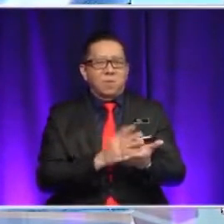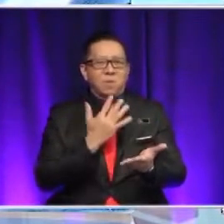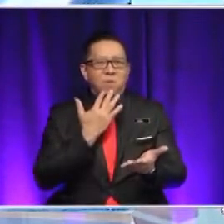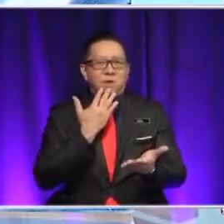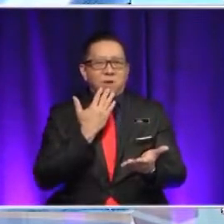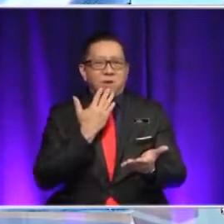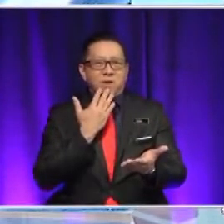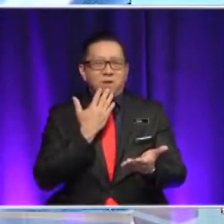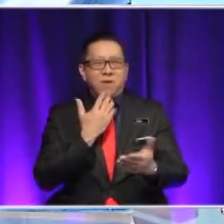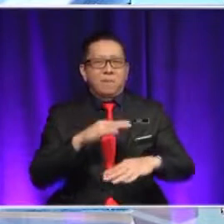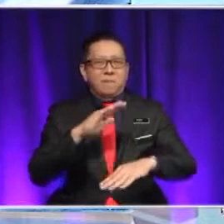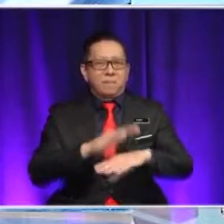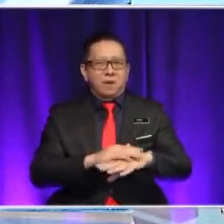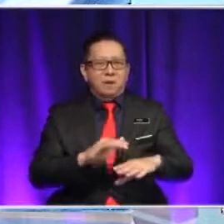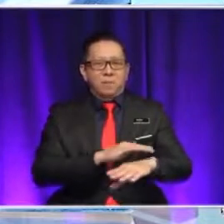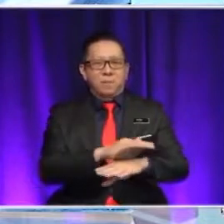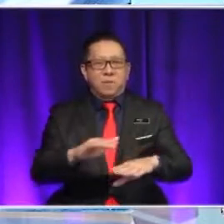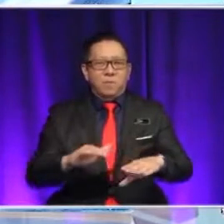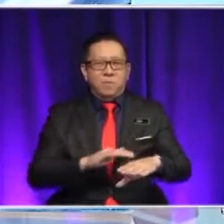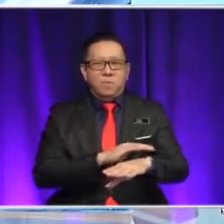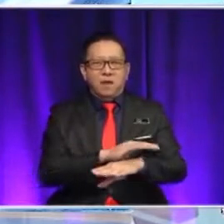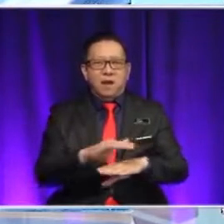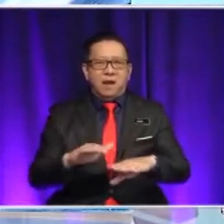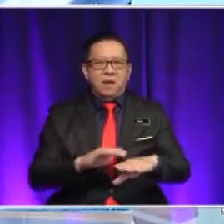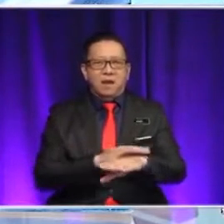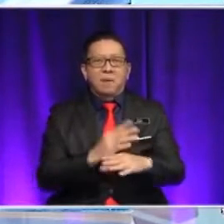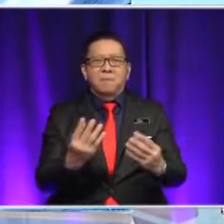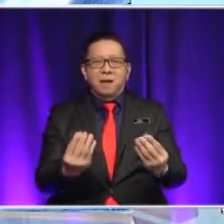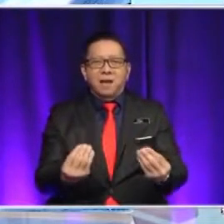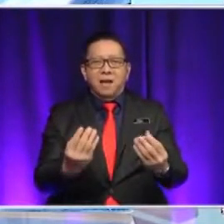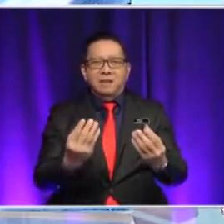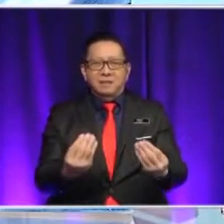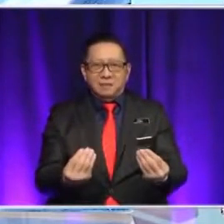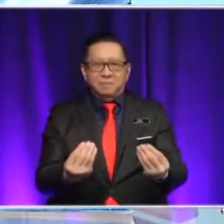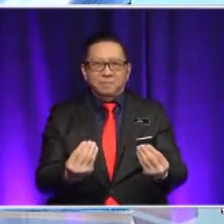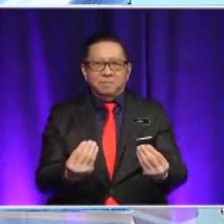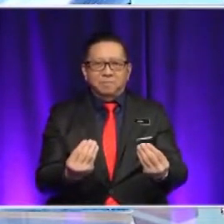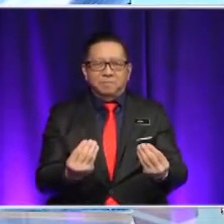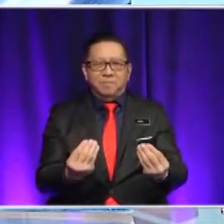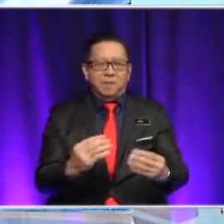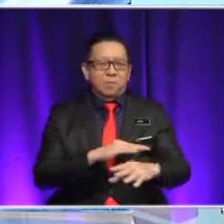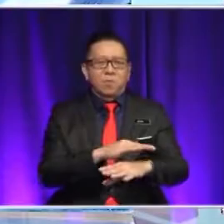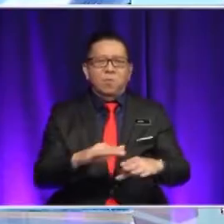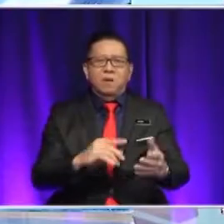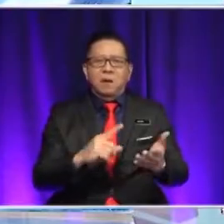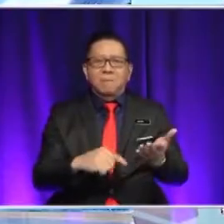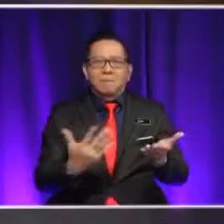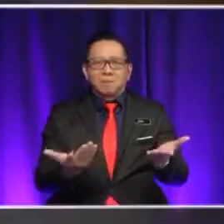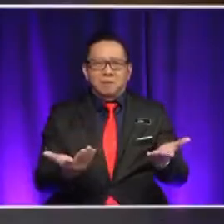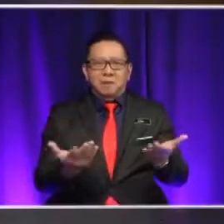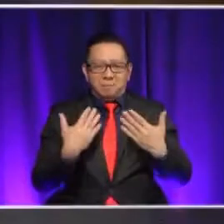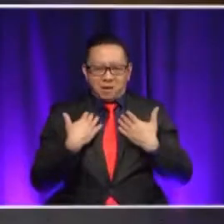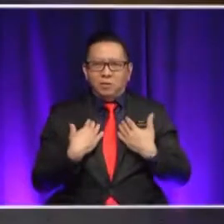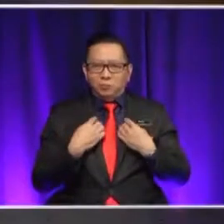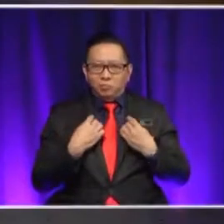basah atau lembab ohje Temukan Apa itu baju-baju